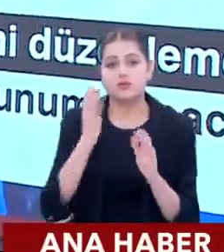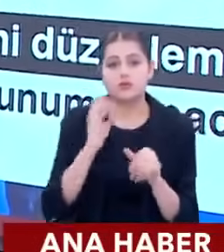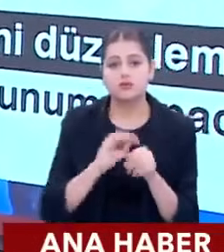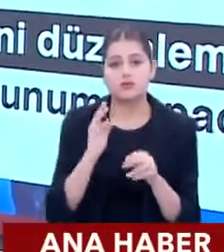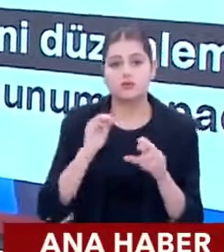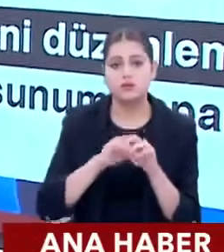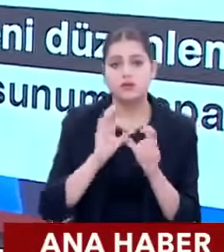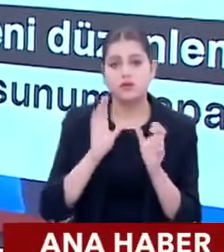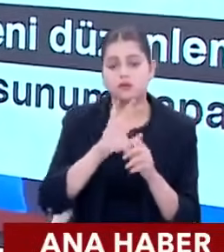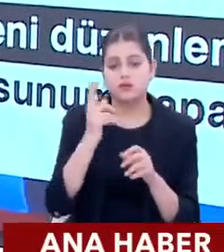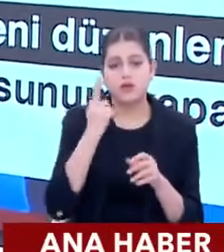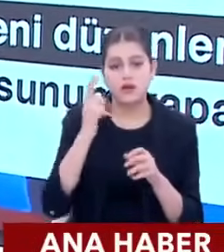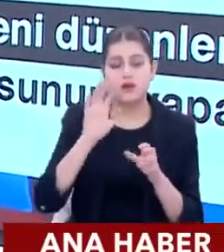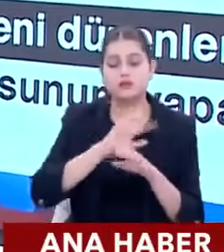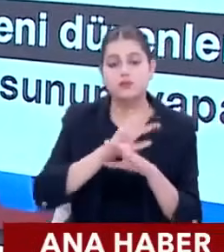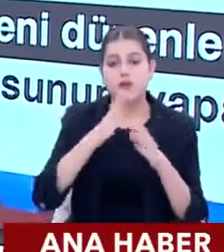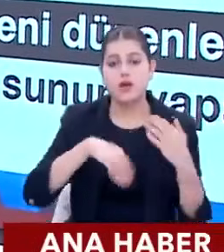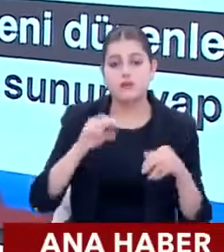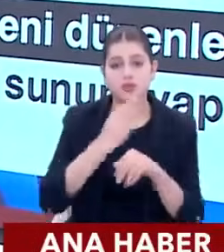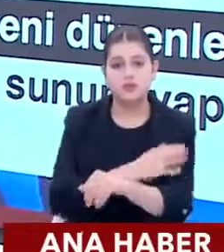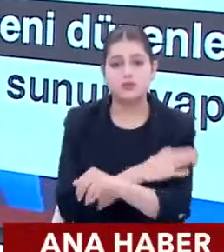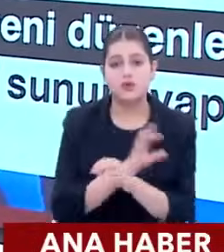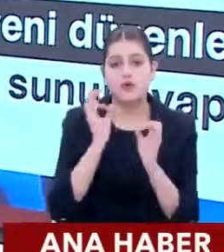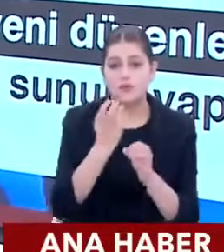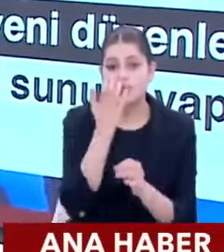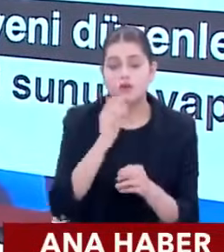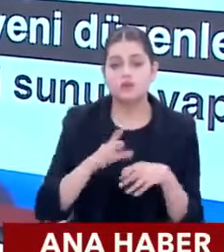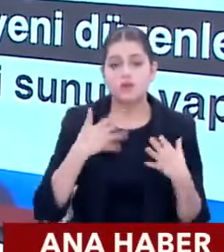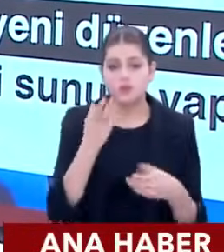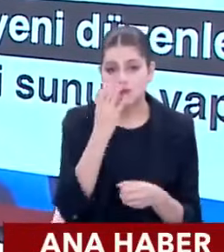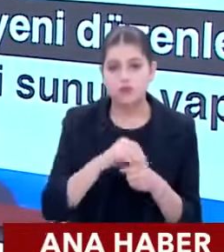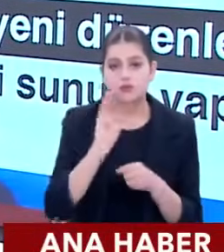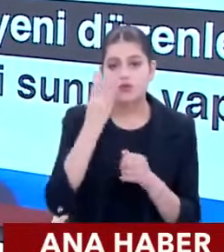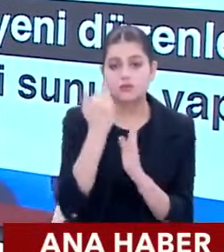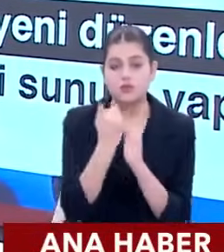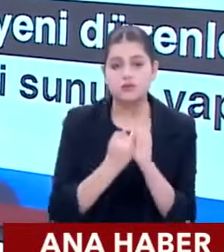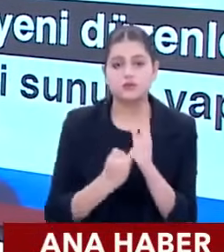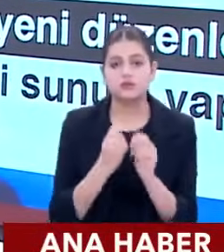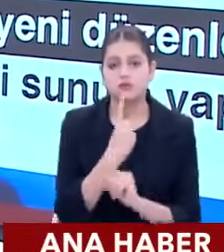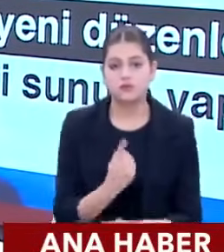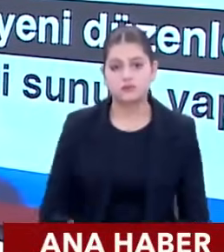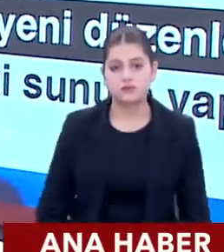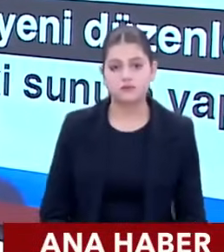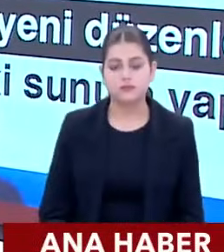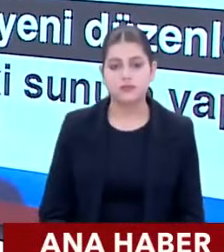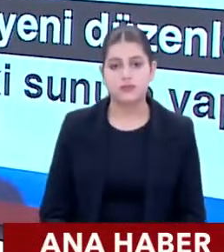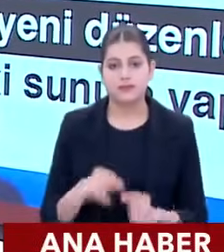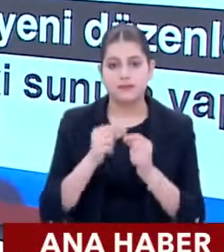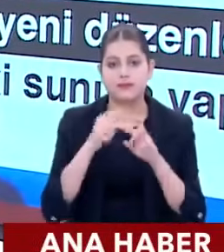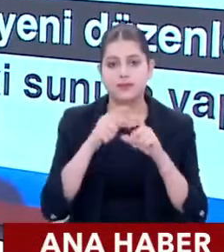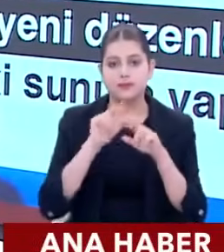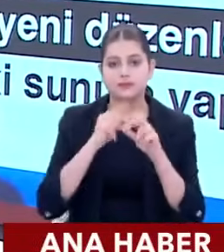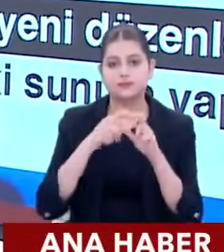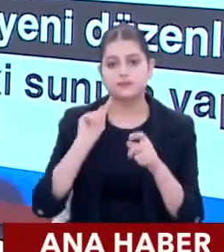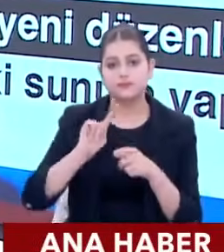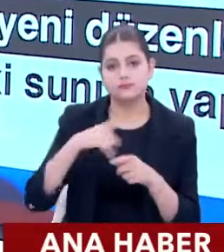dördü kamuoyunu çok çok yakından ilgilendiriyor ve kitlelerin merakla beklediği dört başlıktır Bunlar Şimdi bağ-kurluların yanında